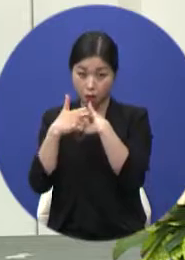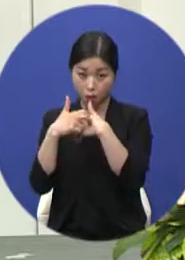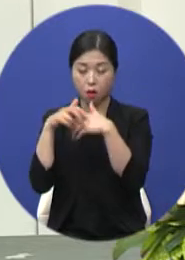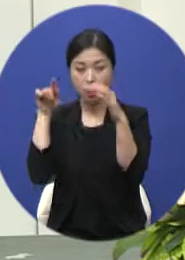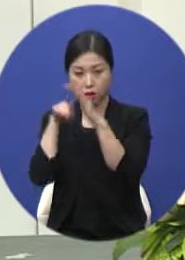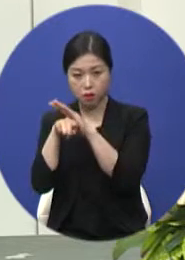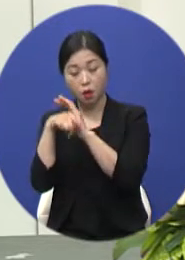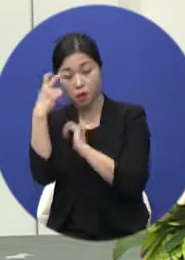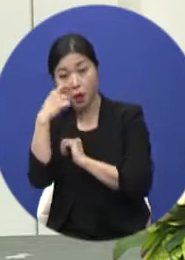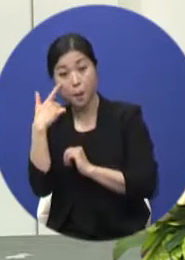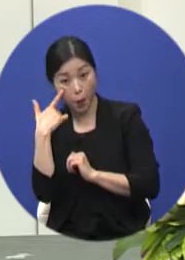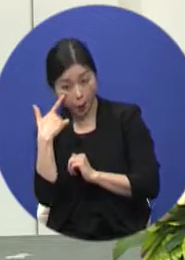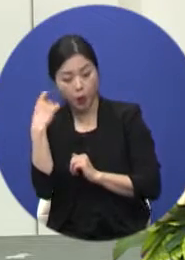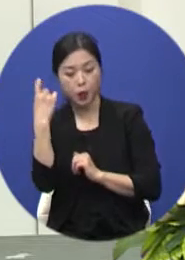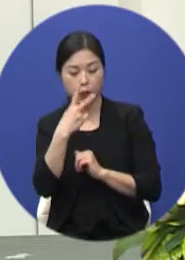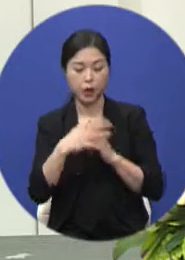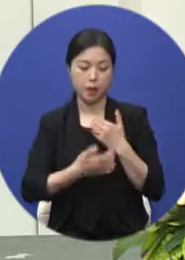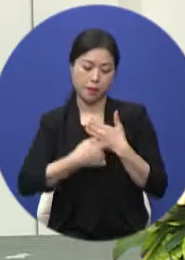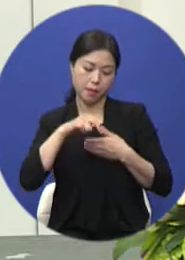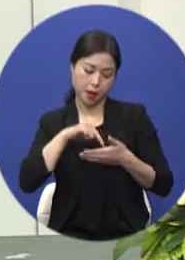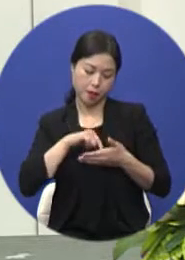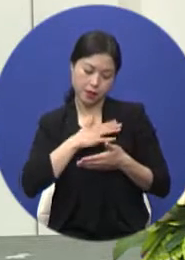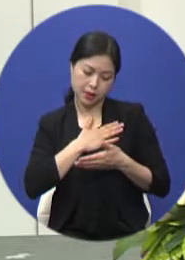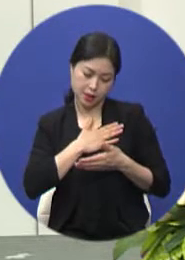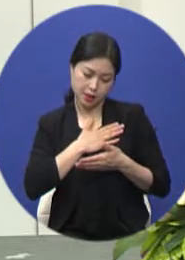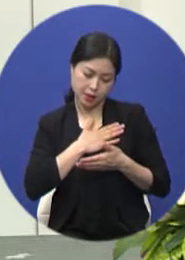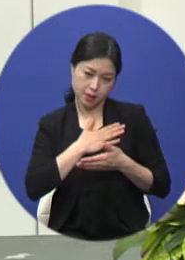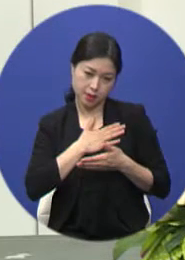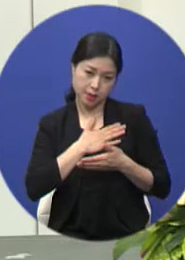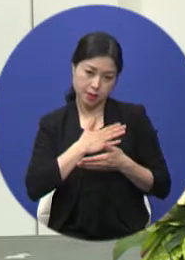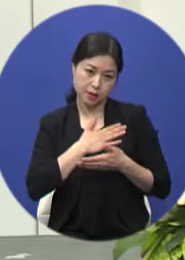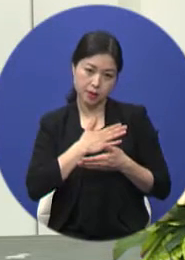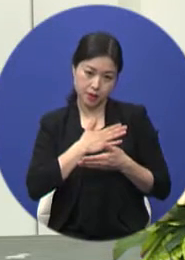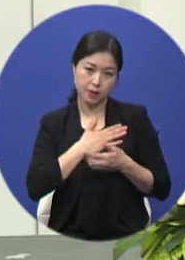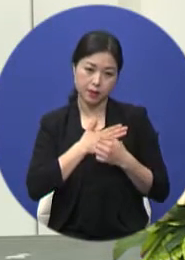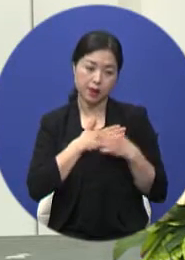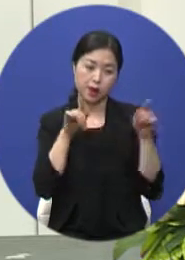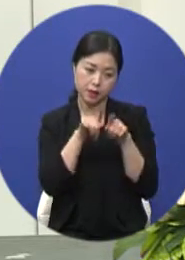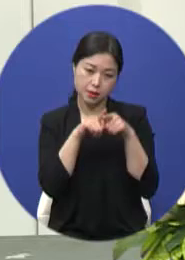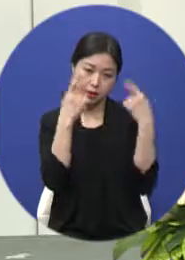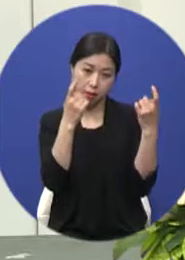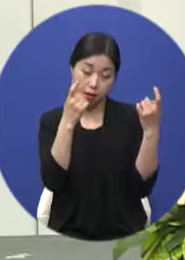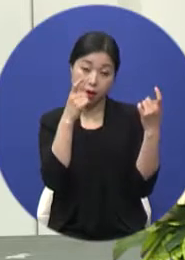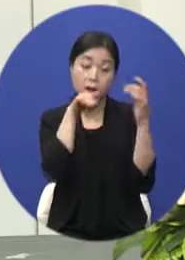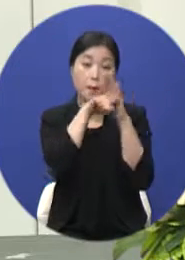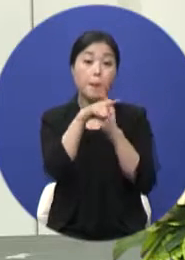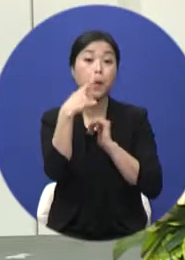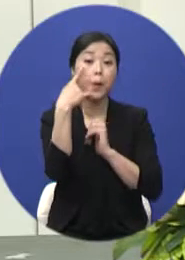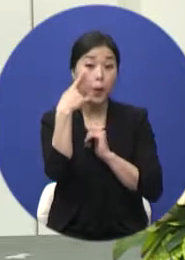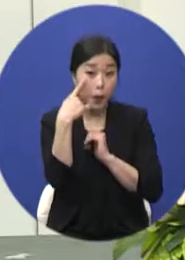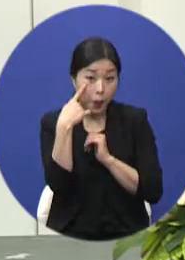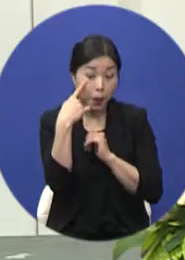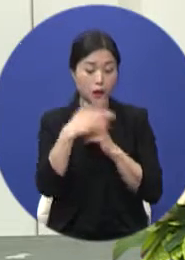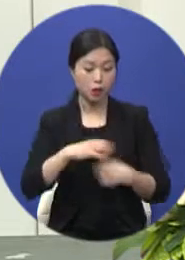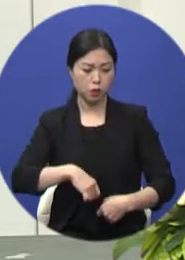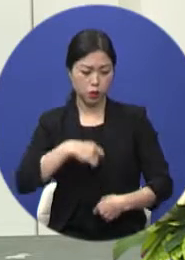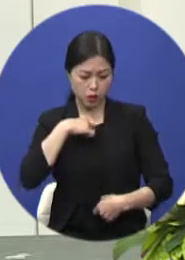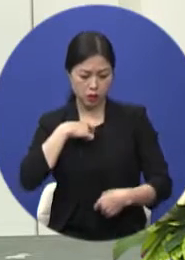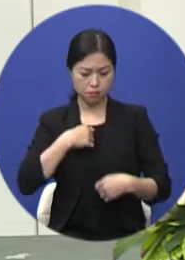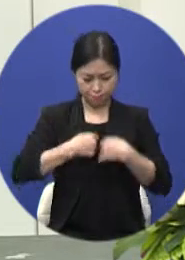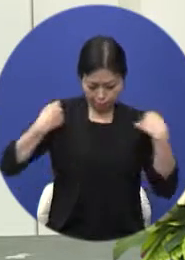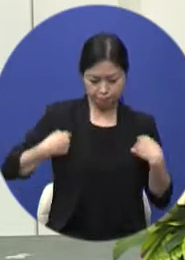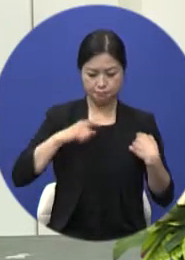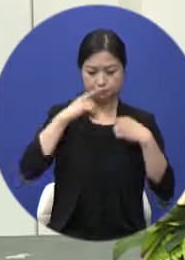것 같고 또 마음을 한번 다잡으면서 함께 여행을 한번 가보시는 것도 그러면서 솔직히 얘기하세요.